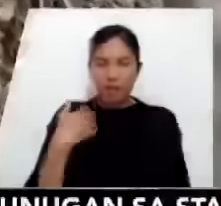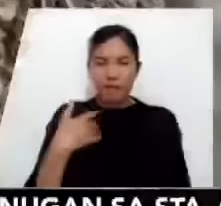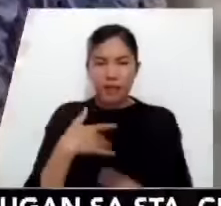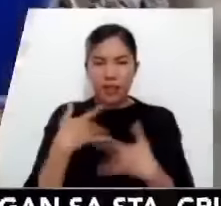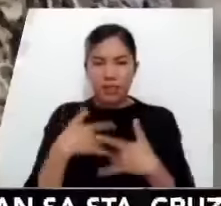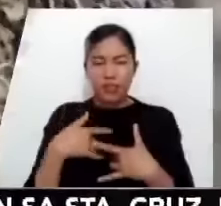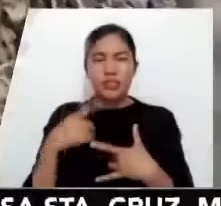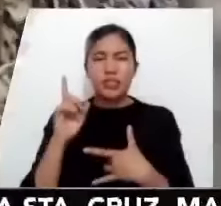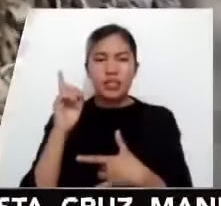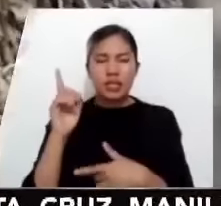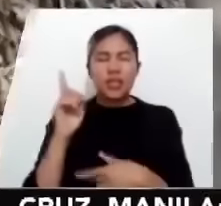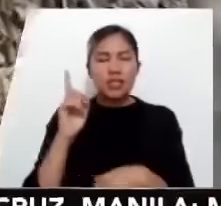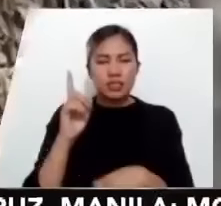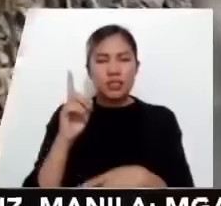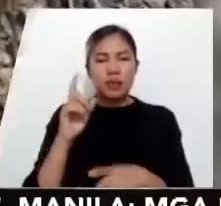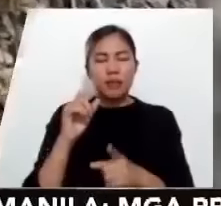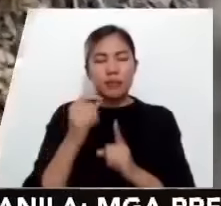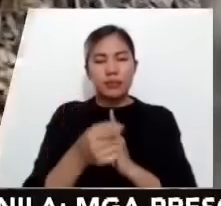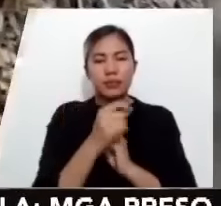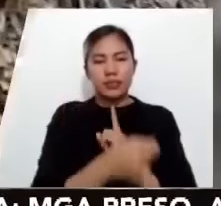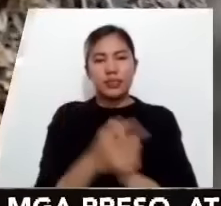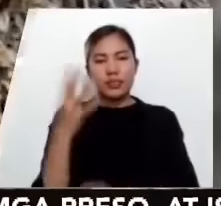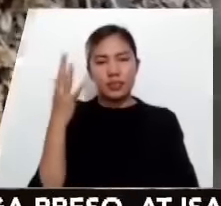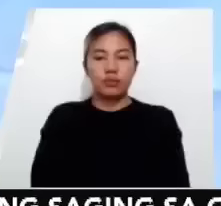saging. Wow na wow!